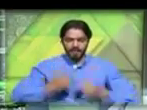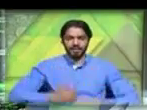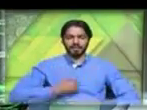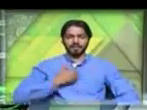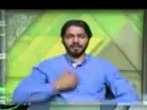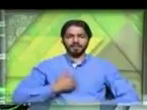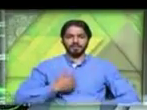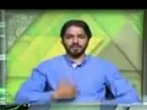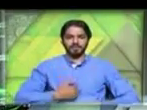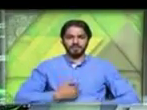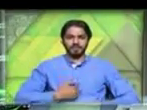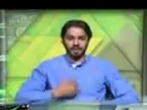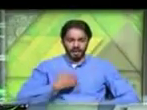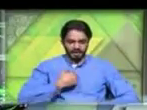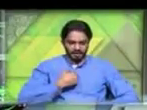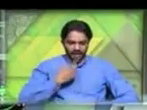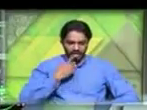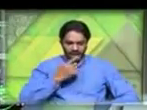أن ينطق مرة.